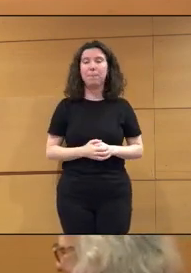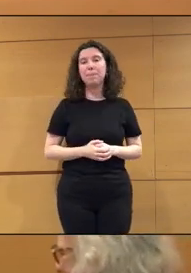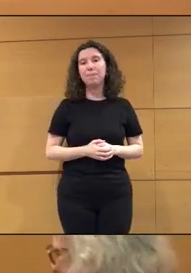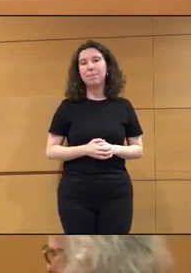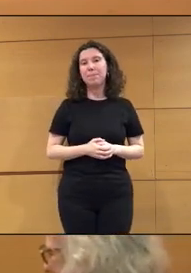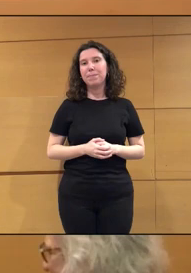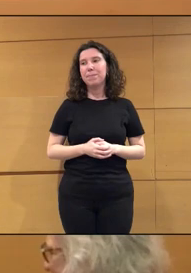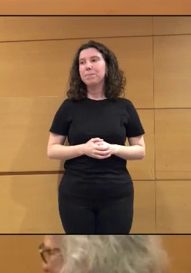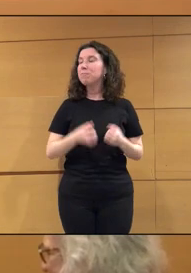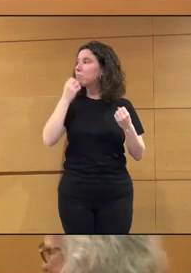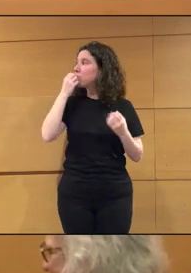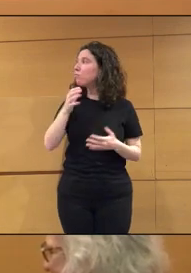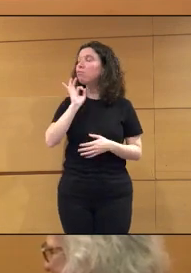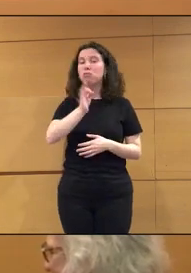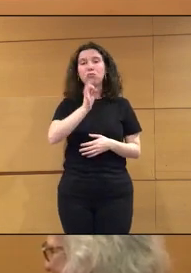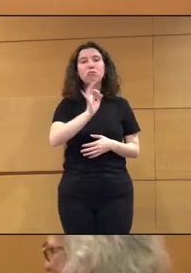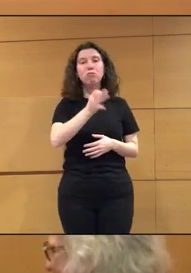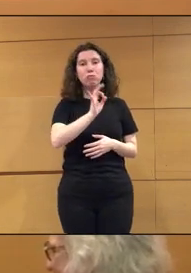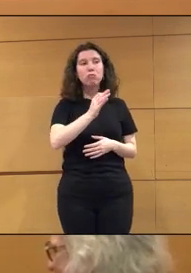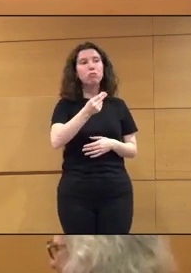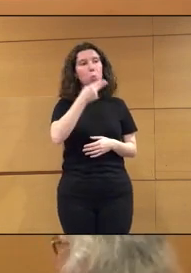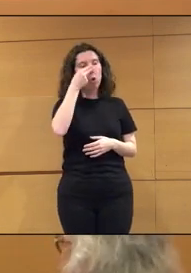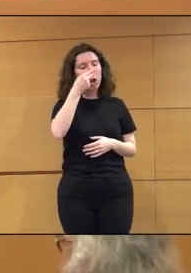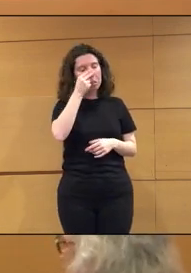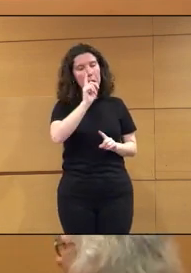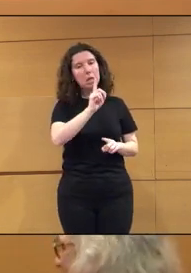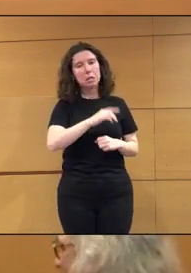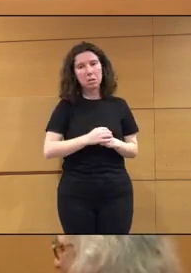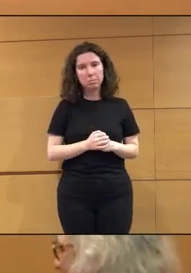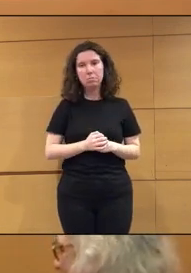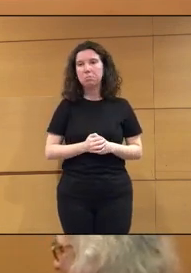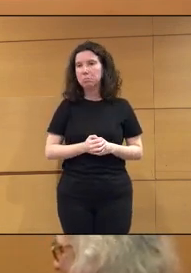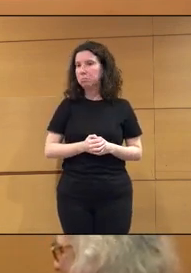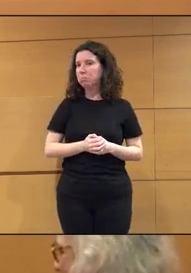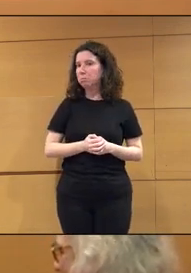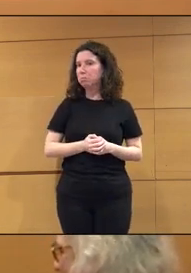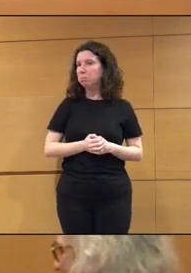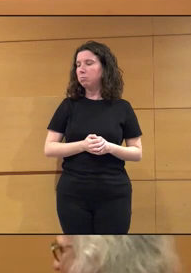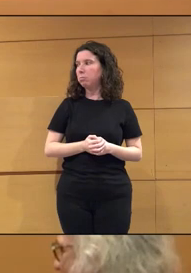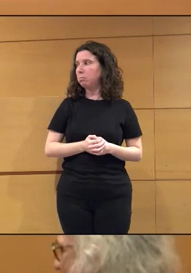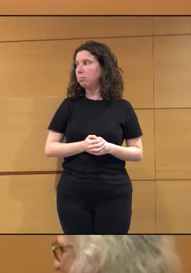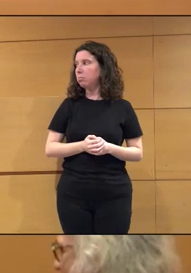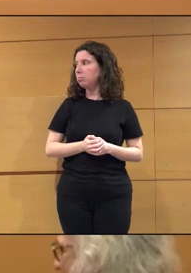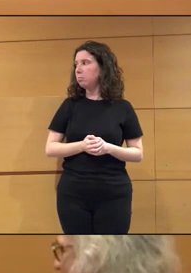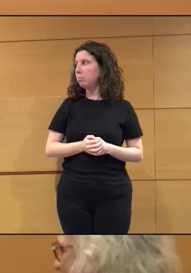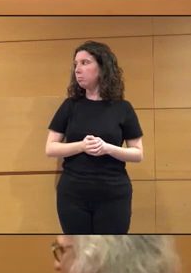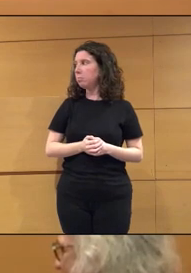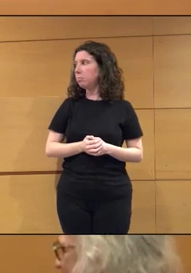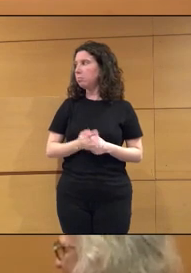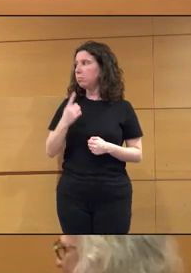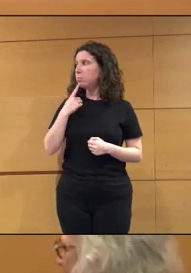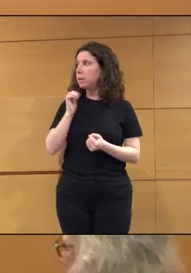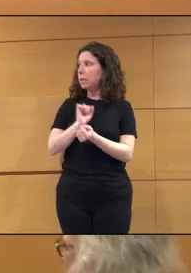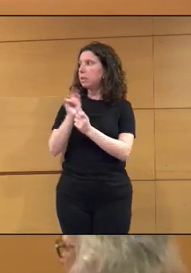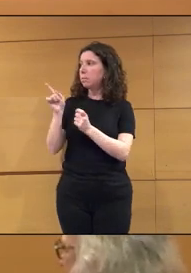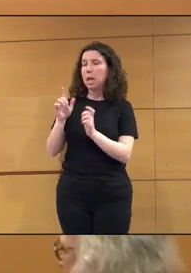Molt bé, gràcies. Sí, sí, no, no, molt interessant la teva observació. Sí, espera, Esther. Al final,